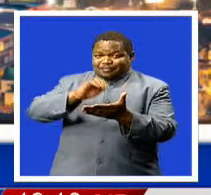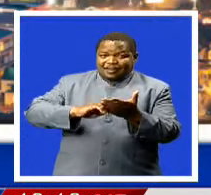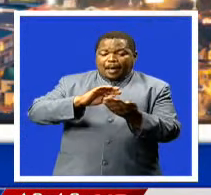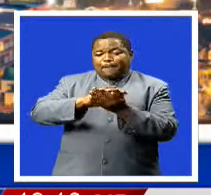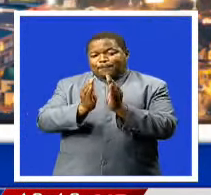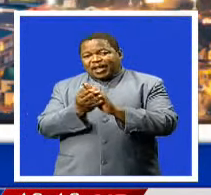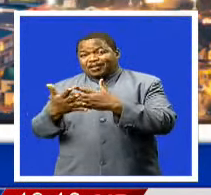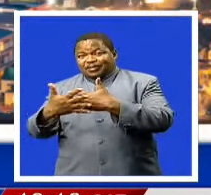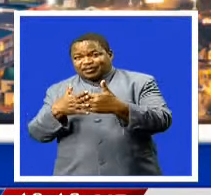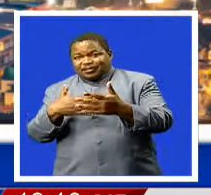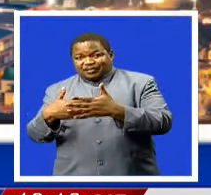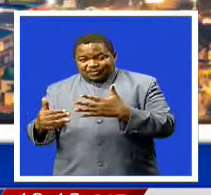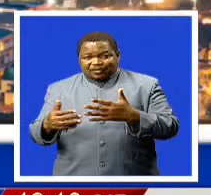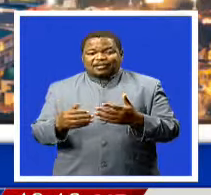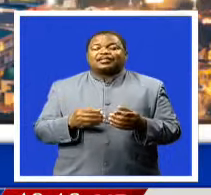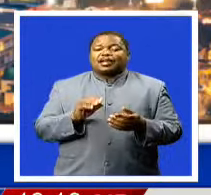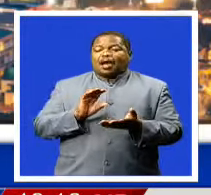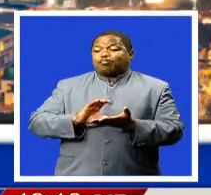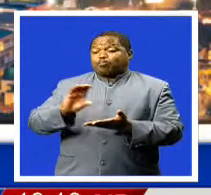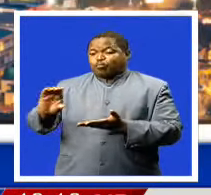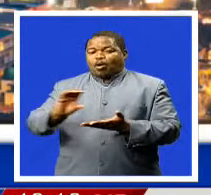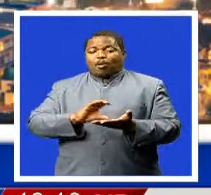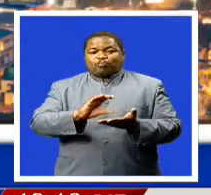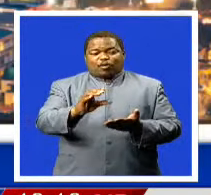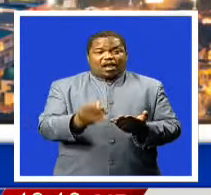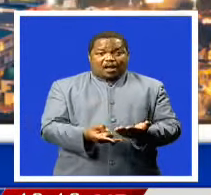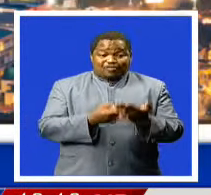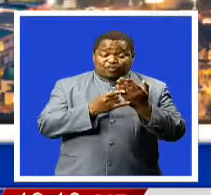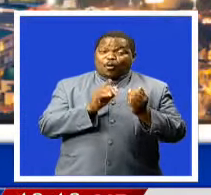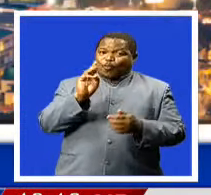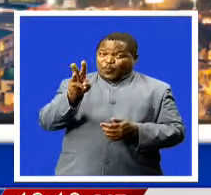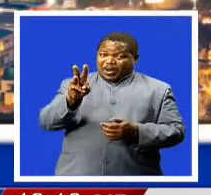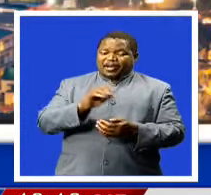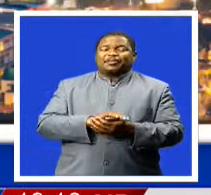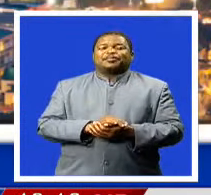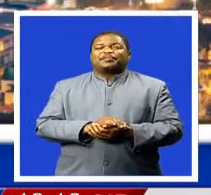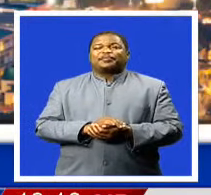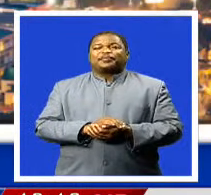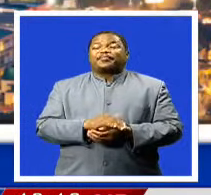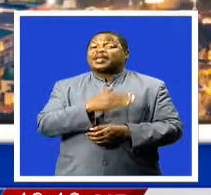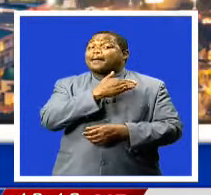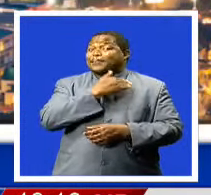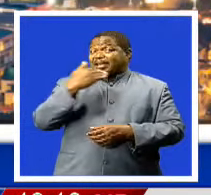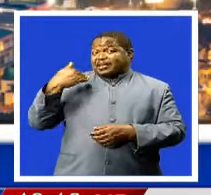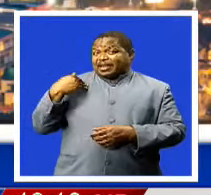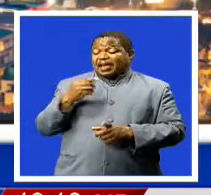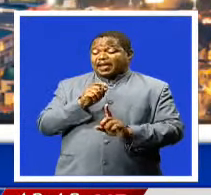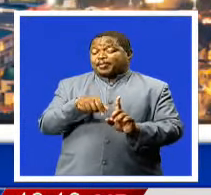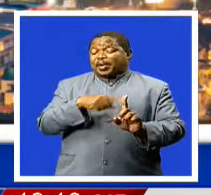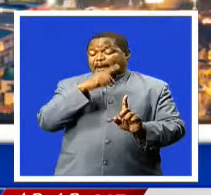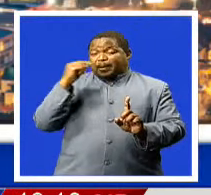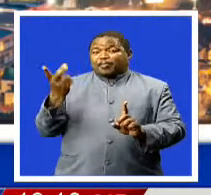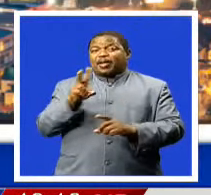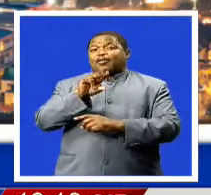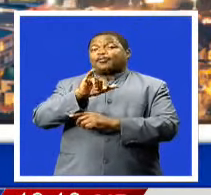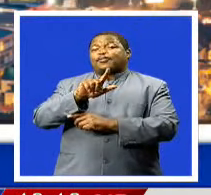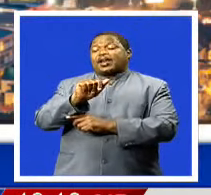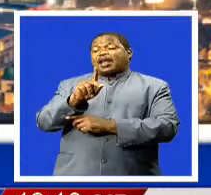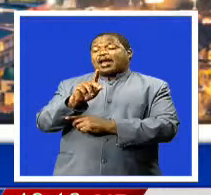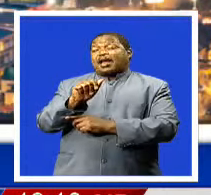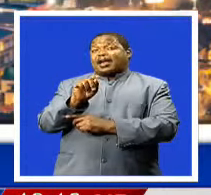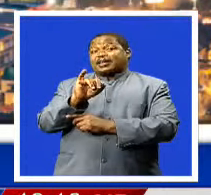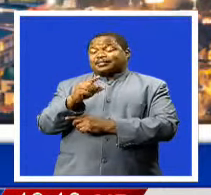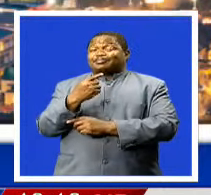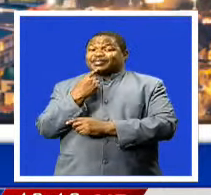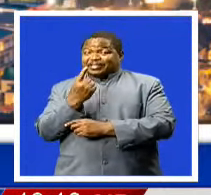ngemvuna etokuvakasha Moses Vilakati imvuna yithi le mali itawubolekwa bosomabhizinisi labakhinyabedwe